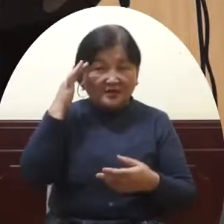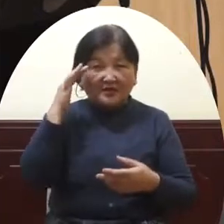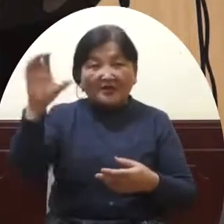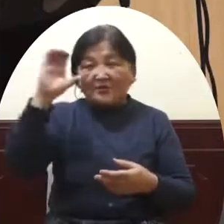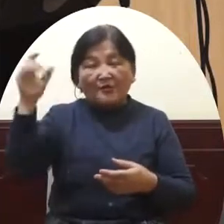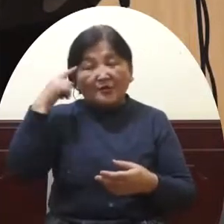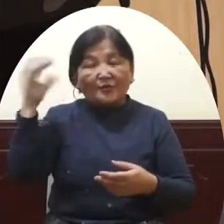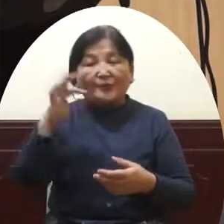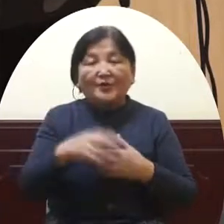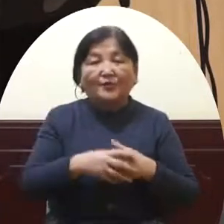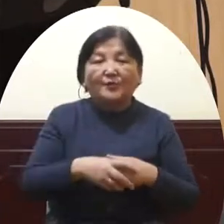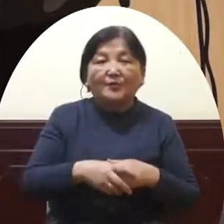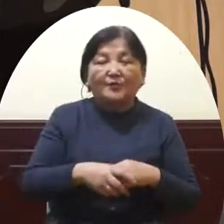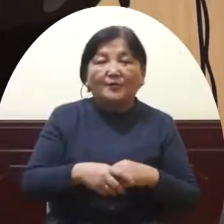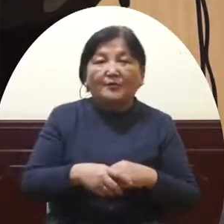Тэ.